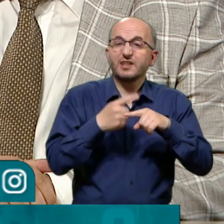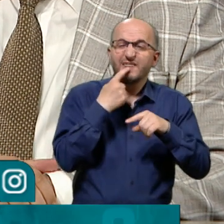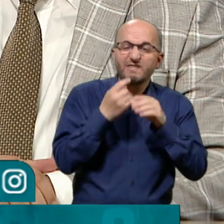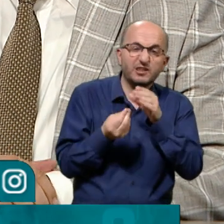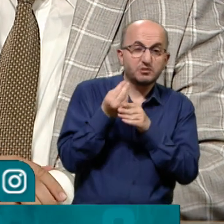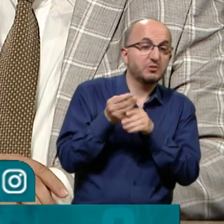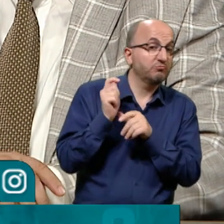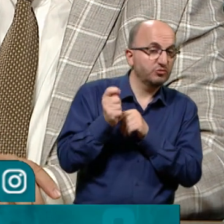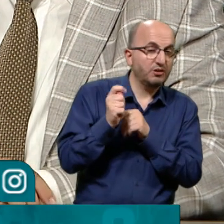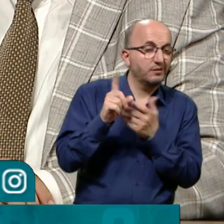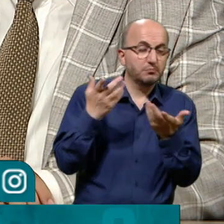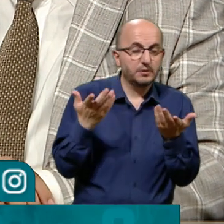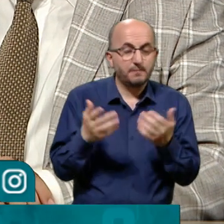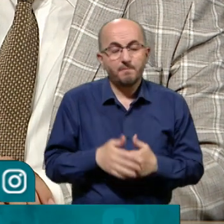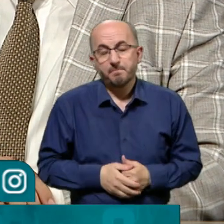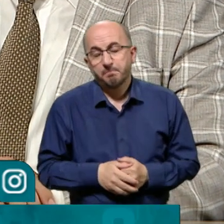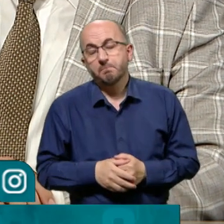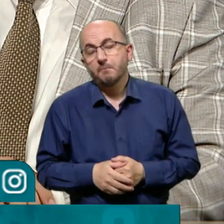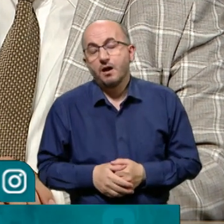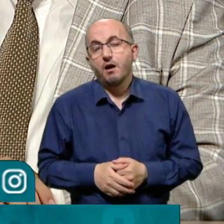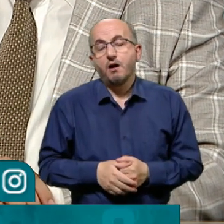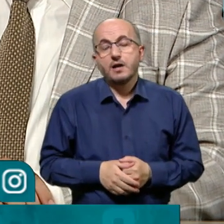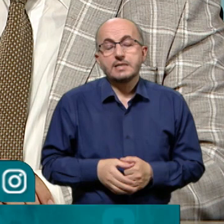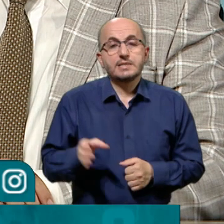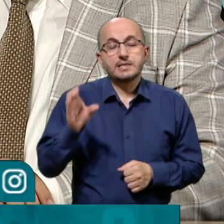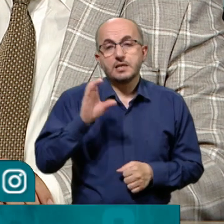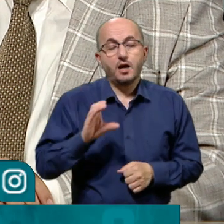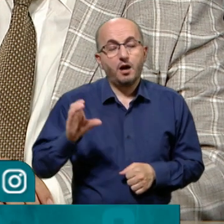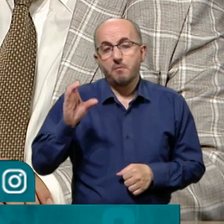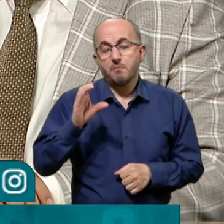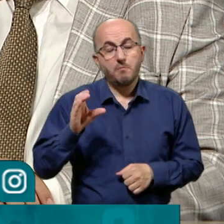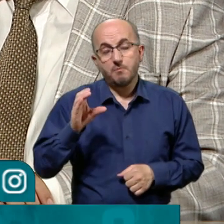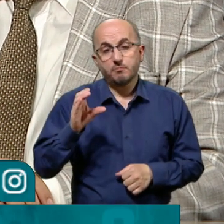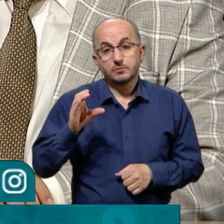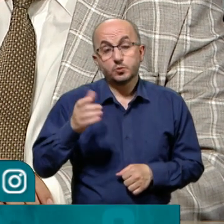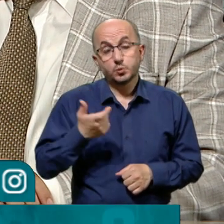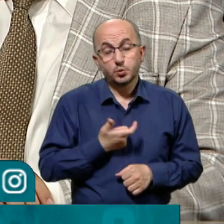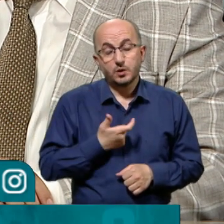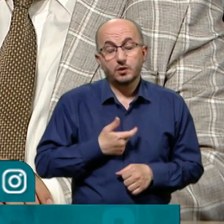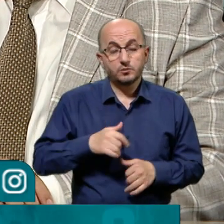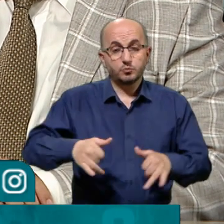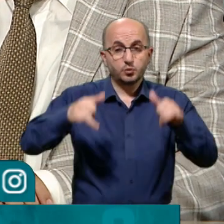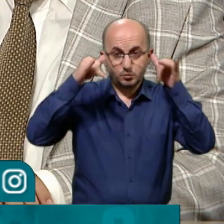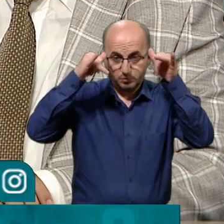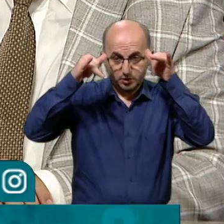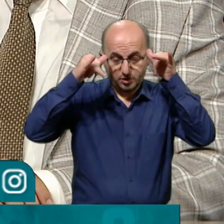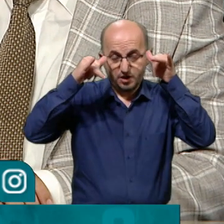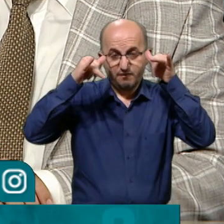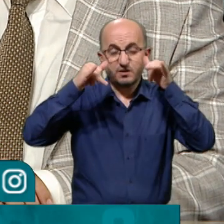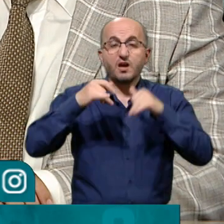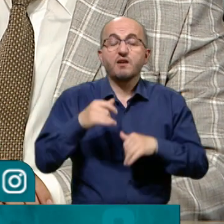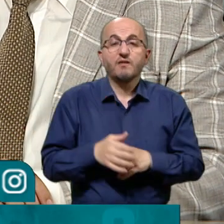da şartlar şimdi esas şeyi olarak ileriye sürülen şart büyükbaş hayvanlarda